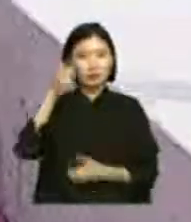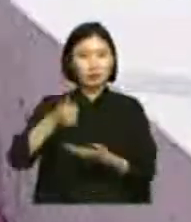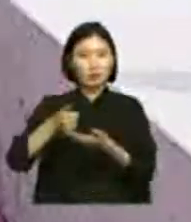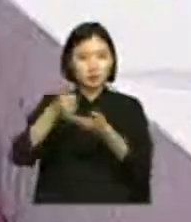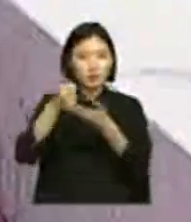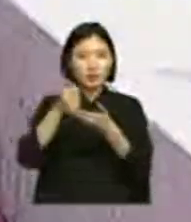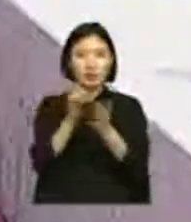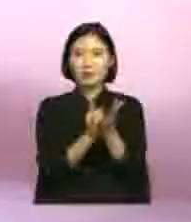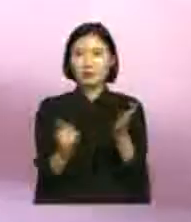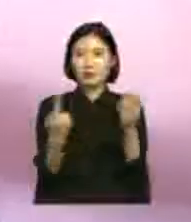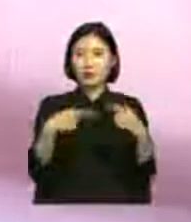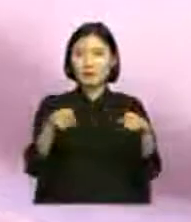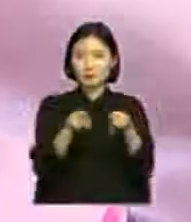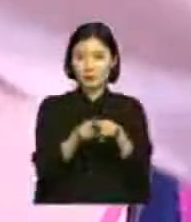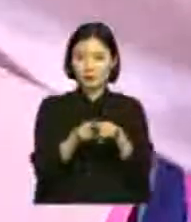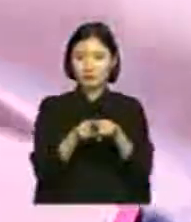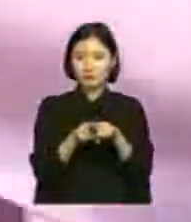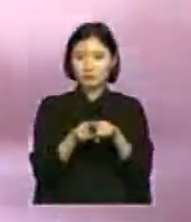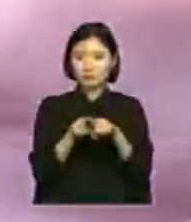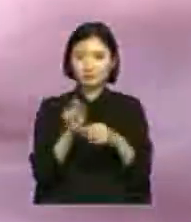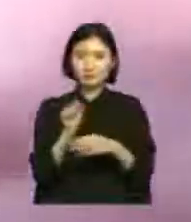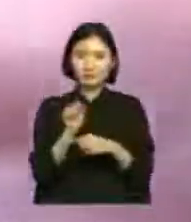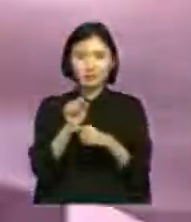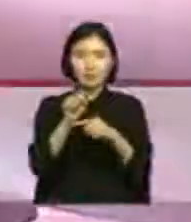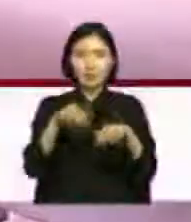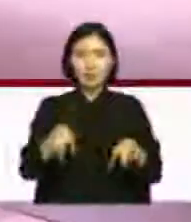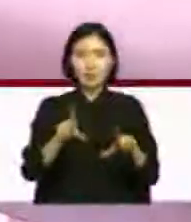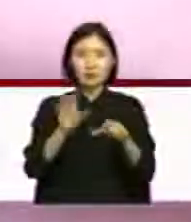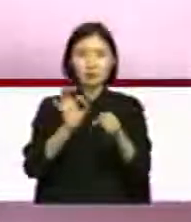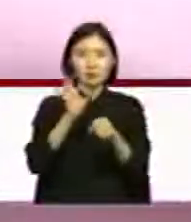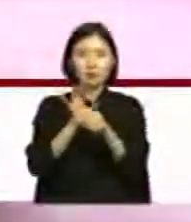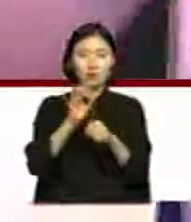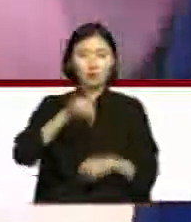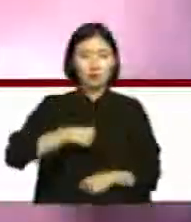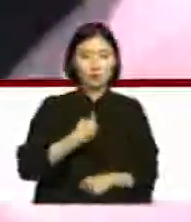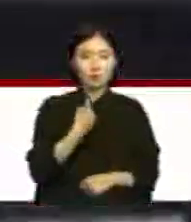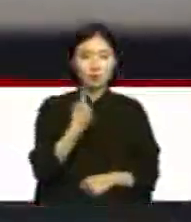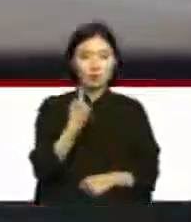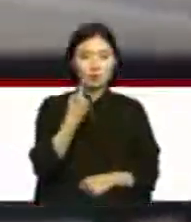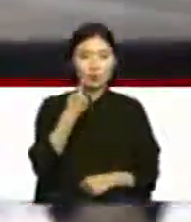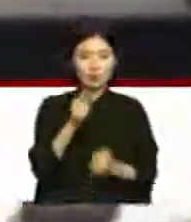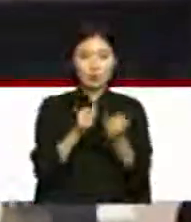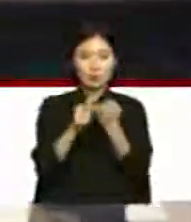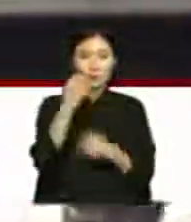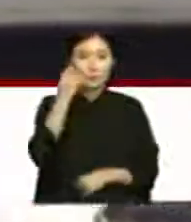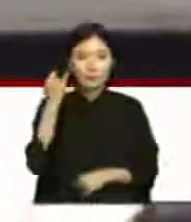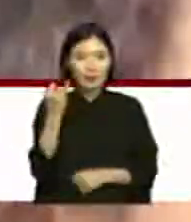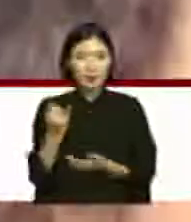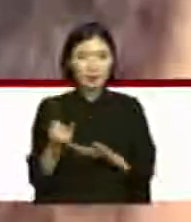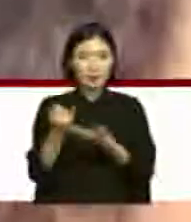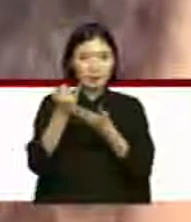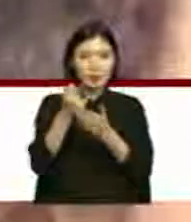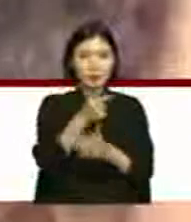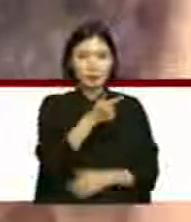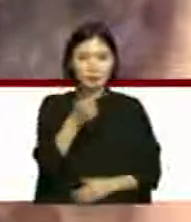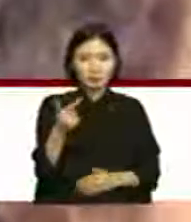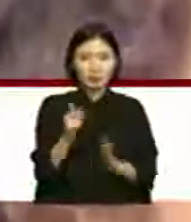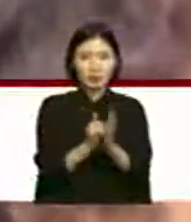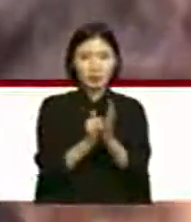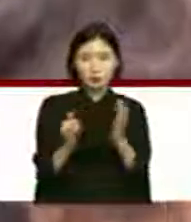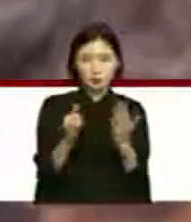모습을 드러냅니다. 올해는 10여 년 동안 홀로 시부모님을 모시며 대가족 살림을 꾸려온 김영애